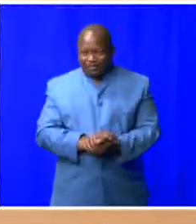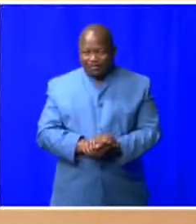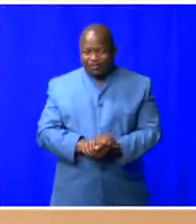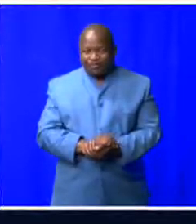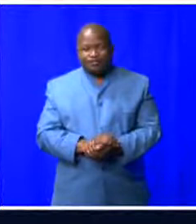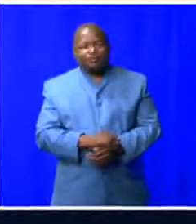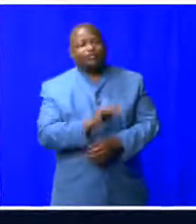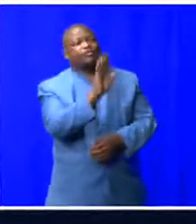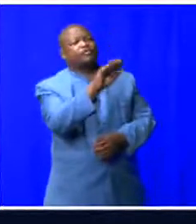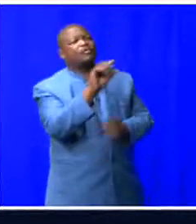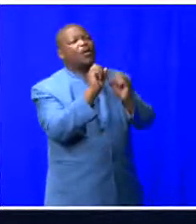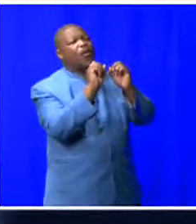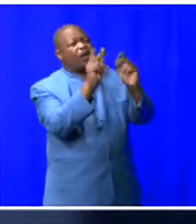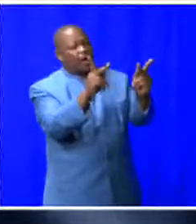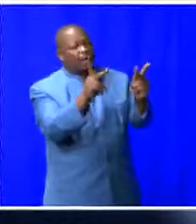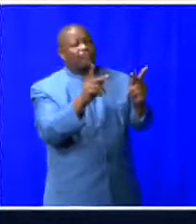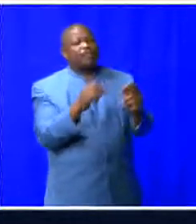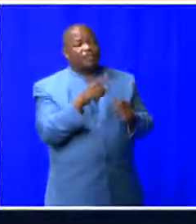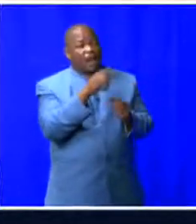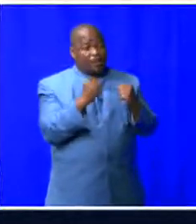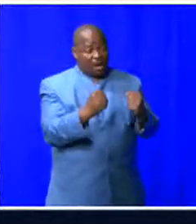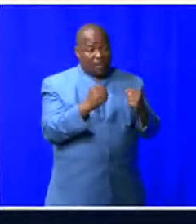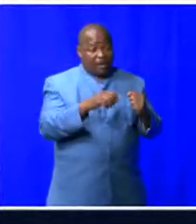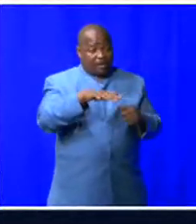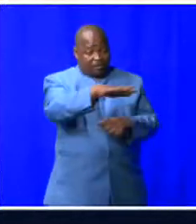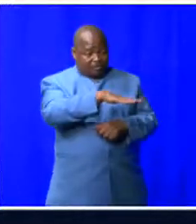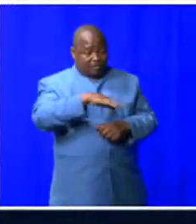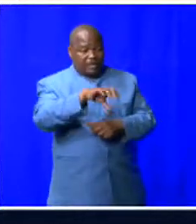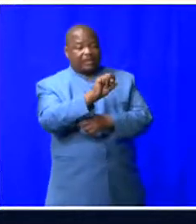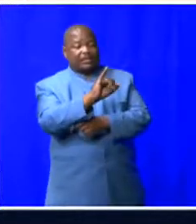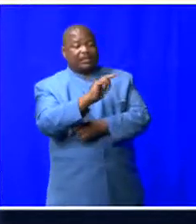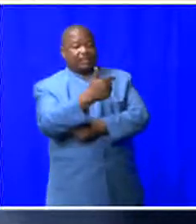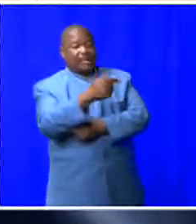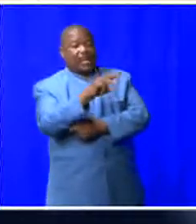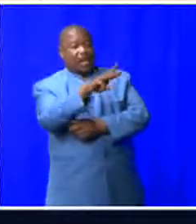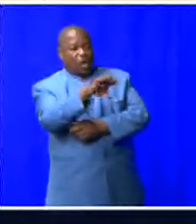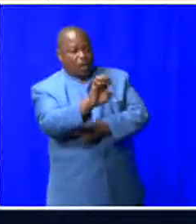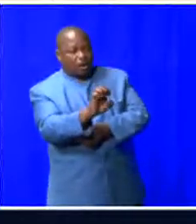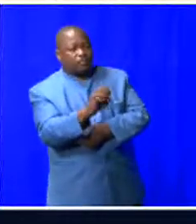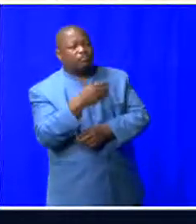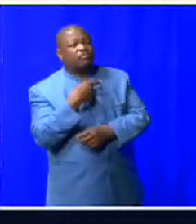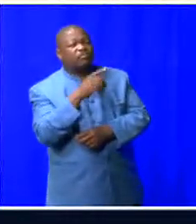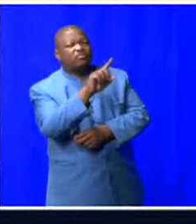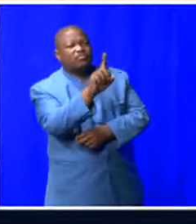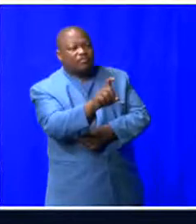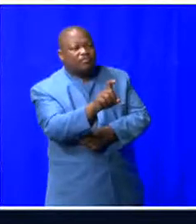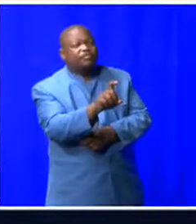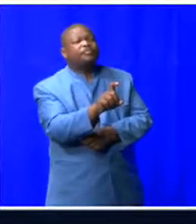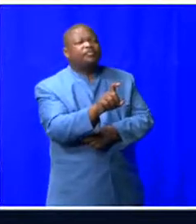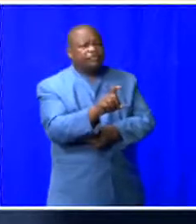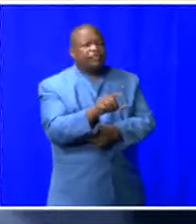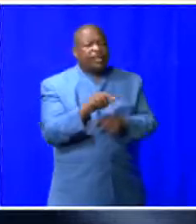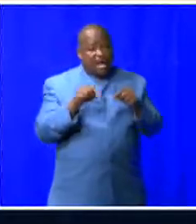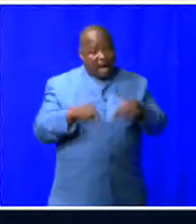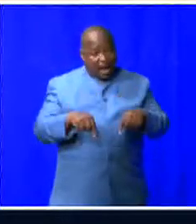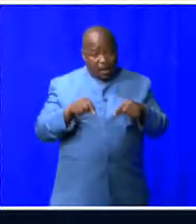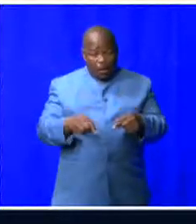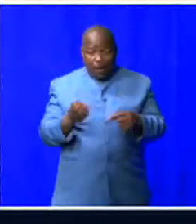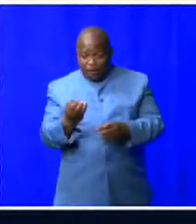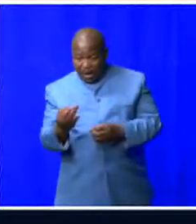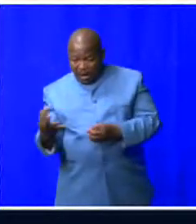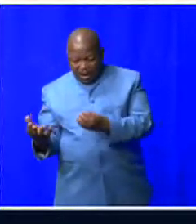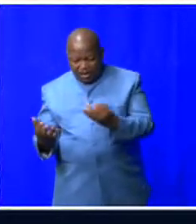njengoba usesekhona khona lapho esigwe siyafisa kwati ukuthi ngabe basabala kukhona nemaphepha lotfole